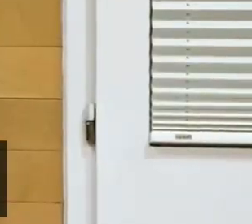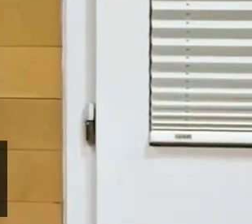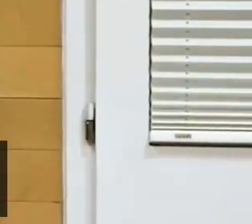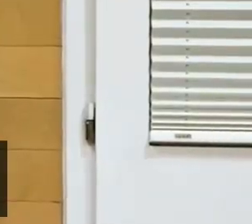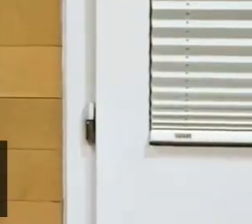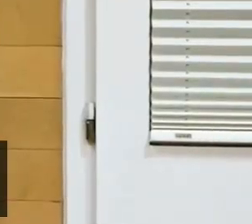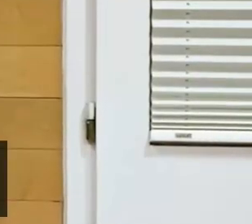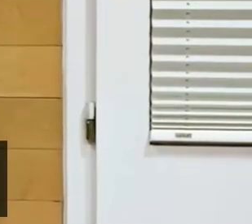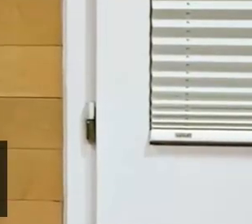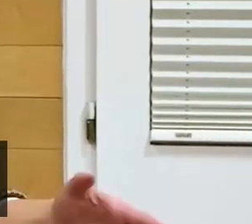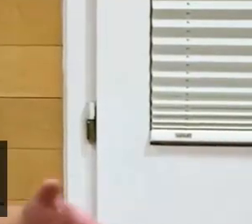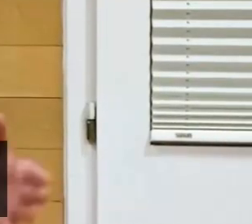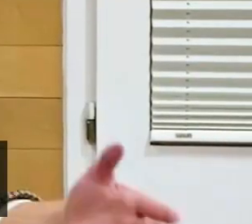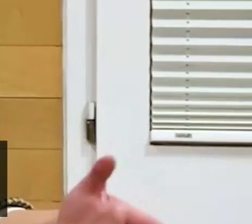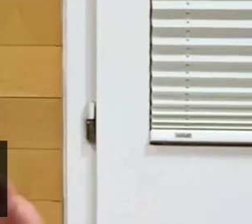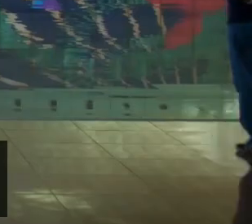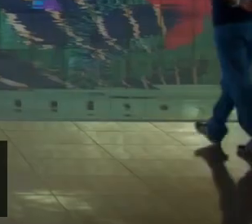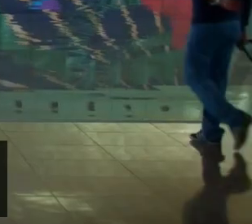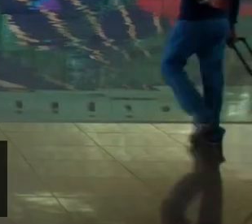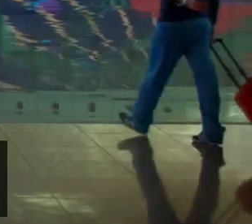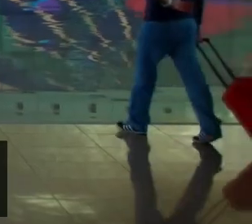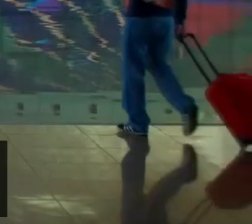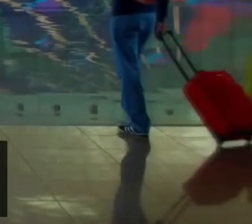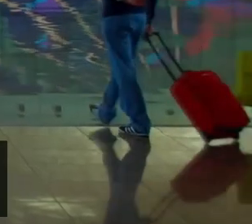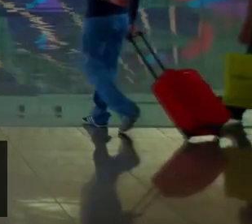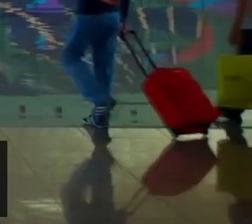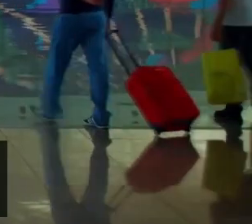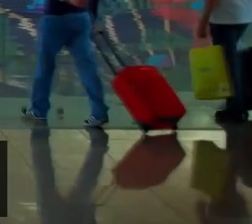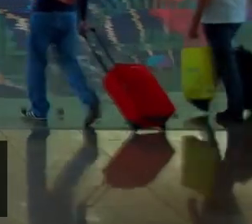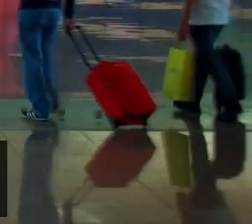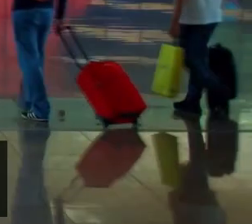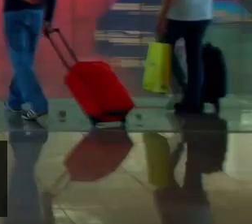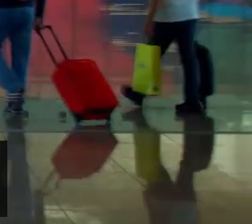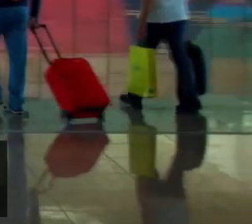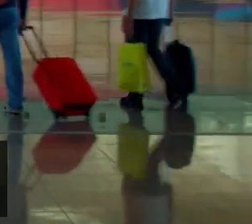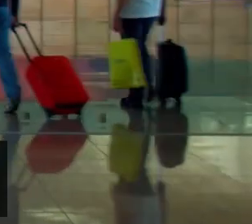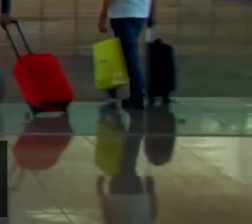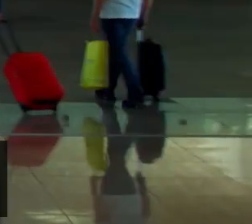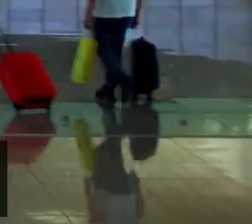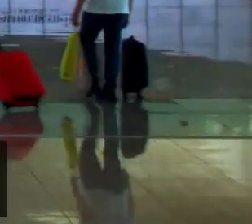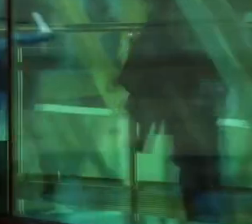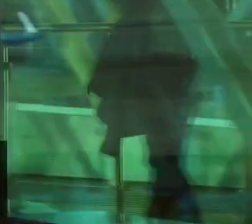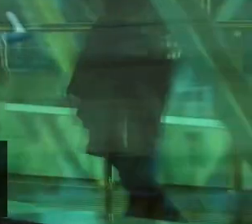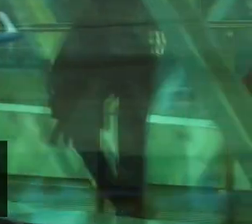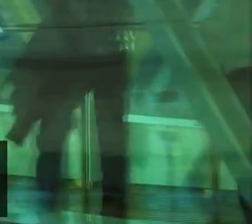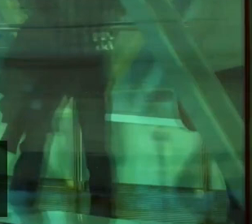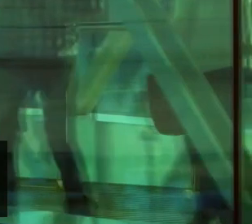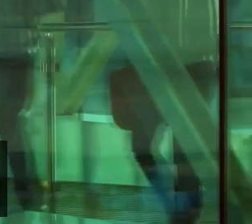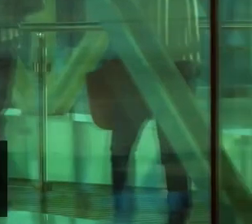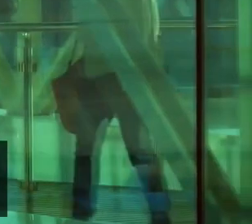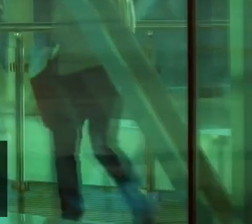ens han estat molt útils, per exemple, per fer front a la situació de Covid que hem patit o, per exemple, també per donar resposta a